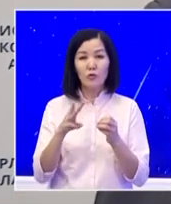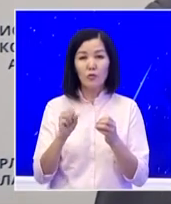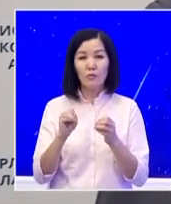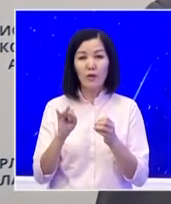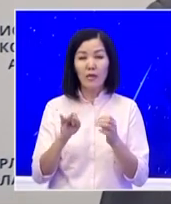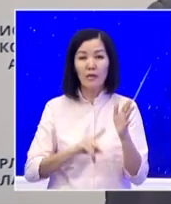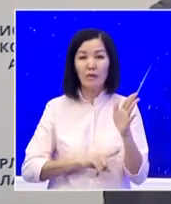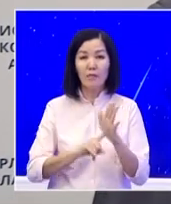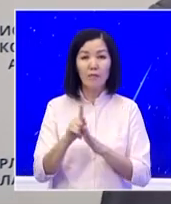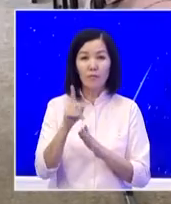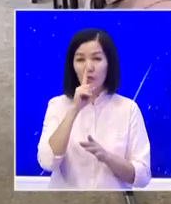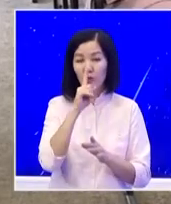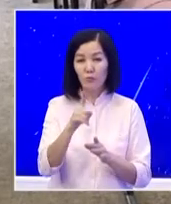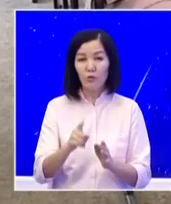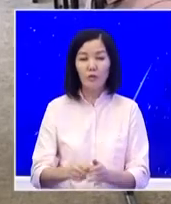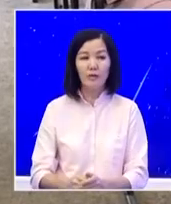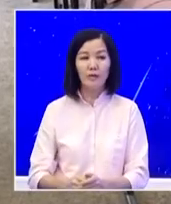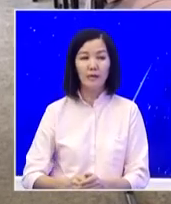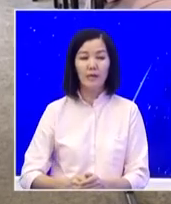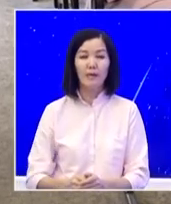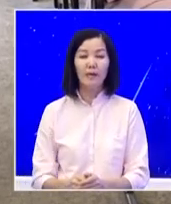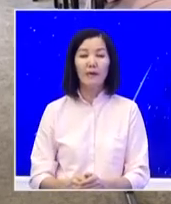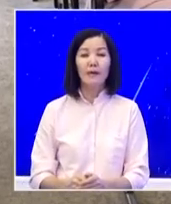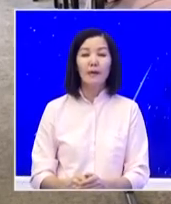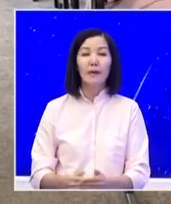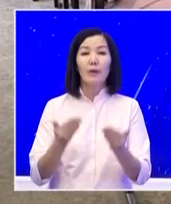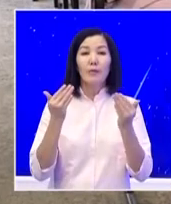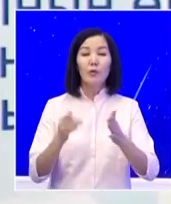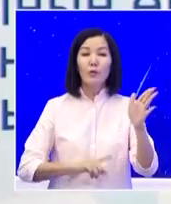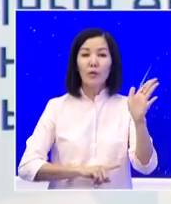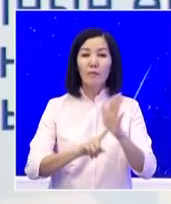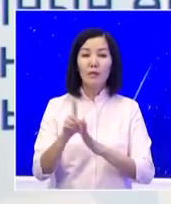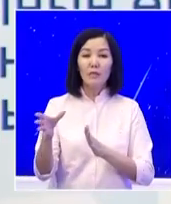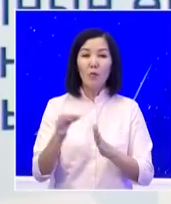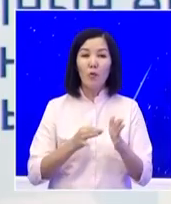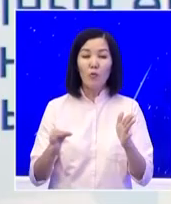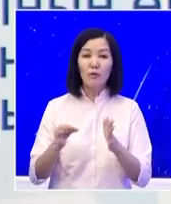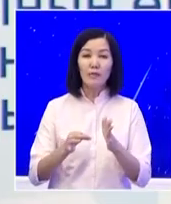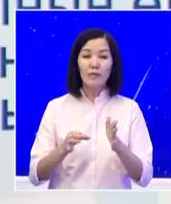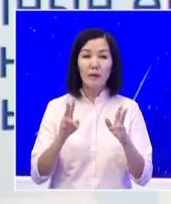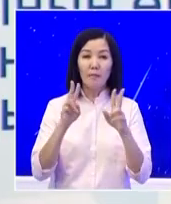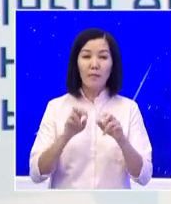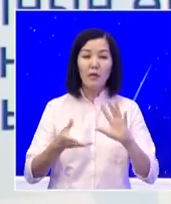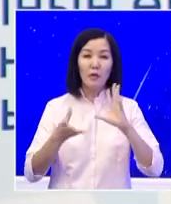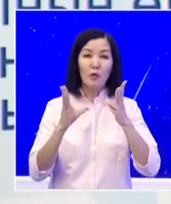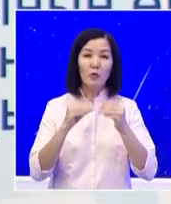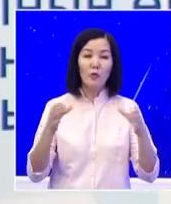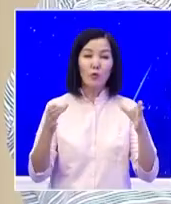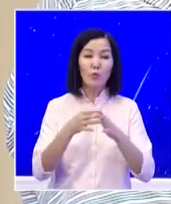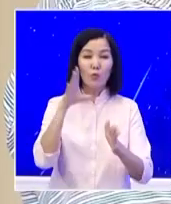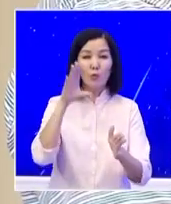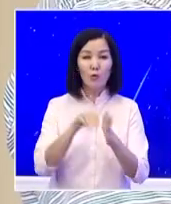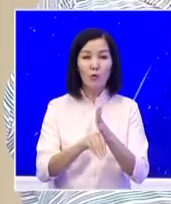басталу мүмкіндік болмайды. Айта кетейік, бүгіннен бастап облыстық мониторинг топ құрылды. Құрамға облыс